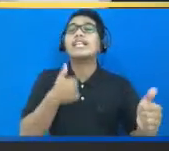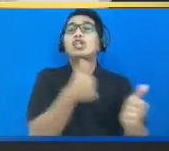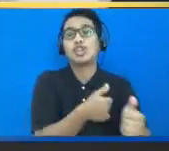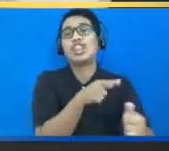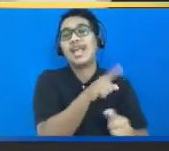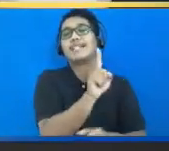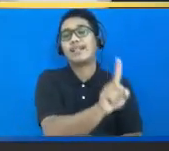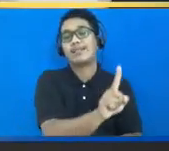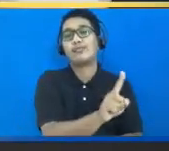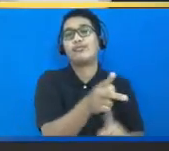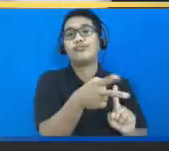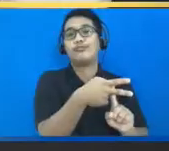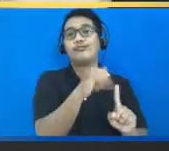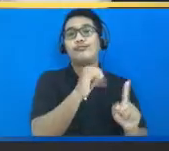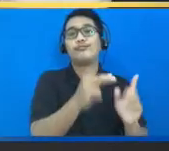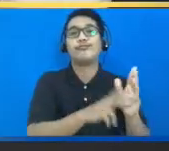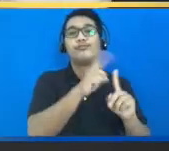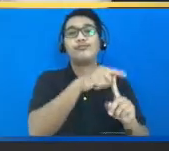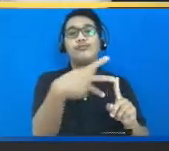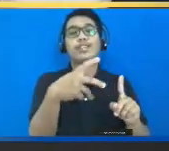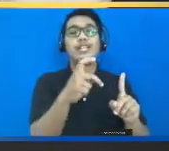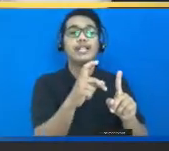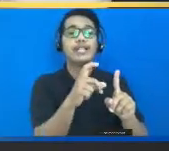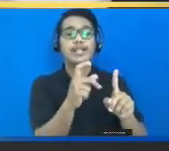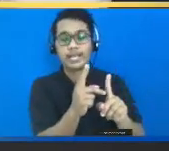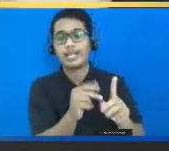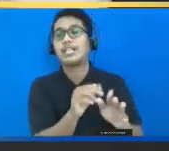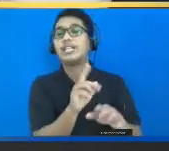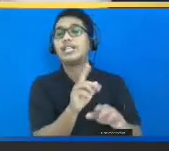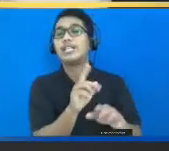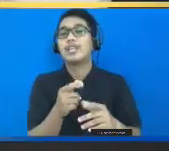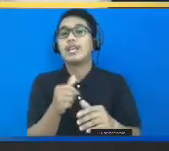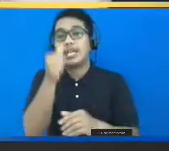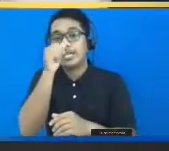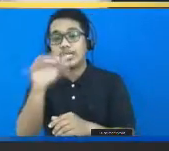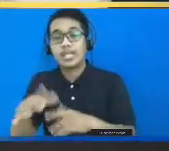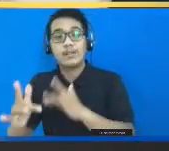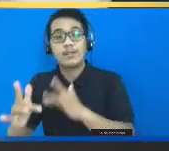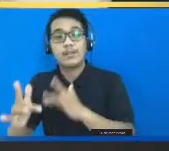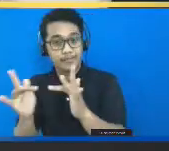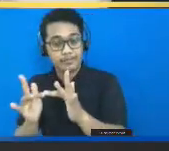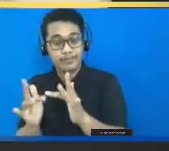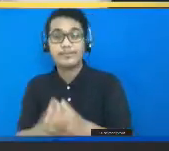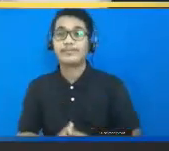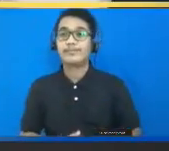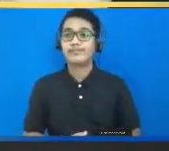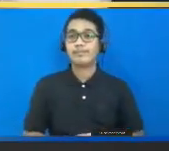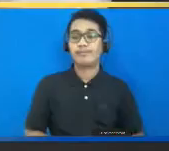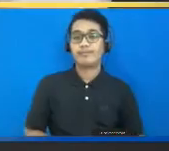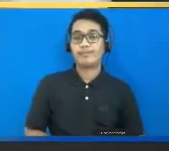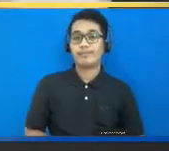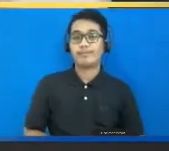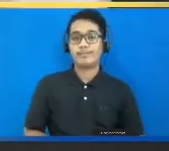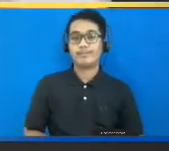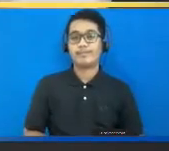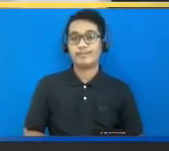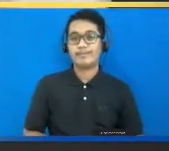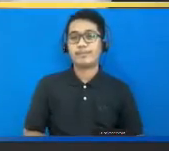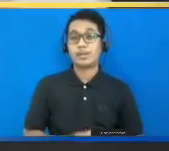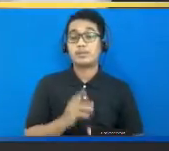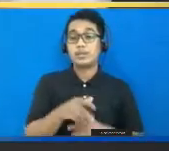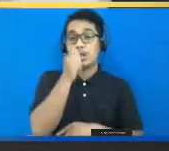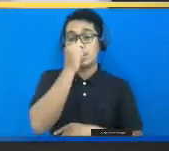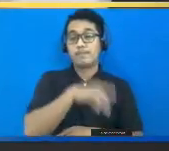dalam situ gedenya digital banking juga walaupun apa dicobain King berapa Bang ditahap awal